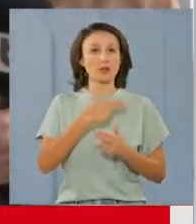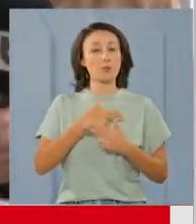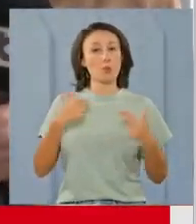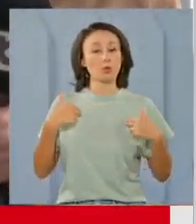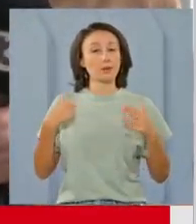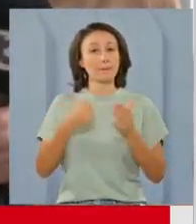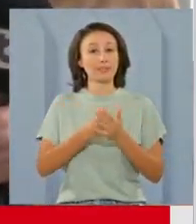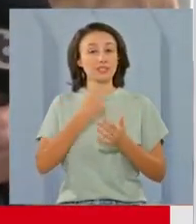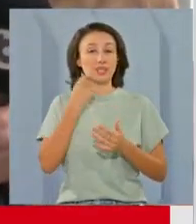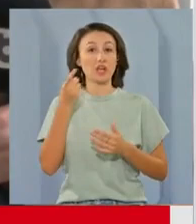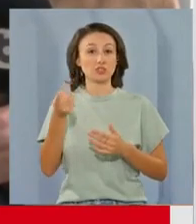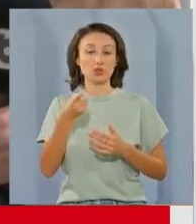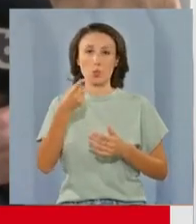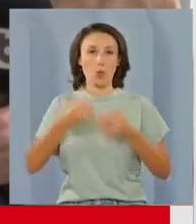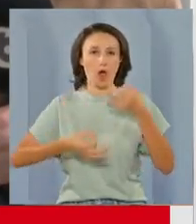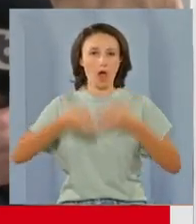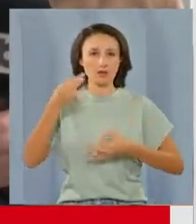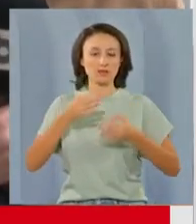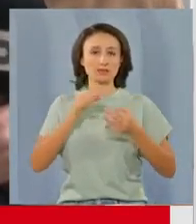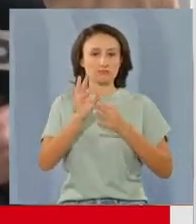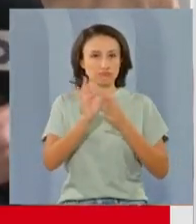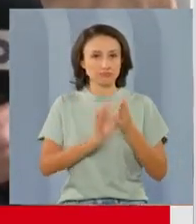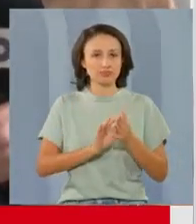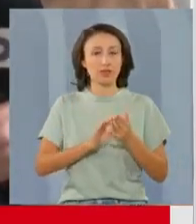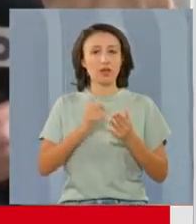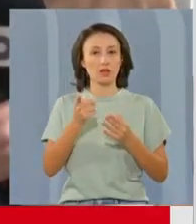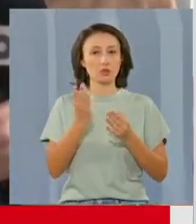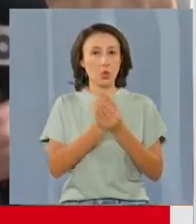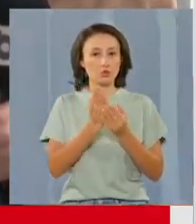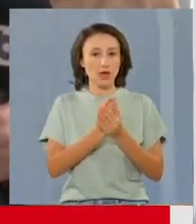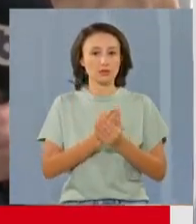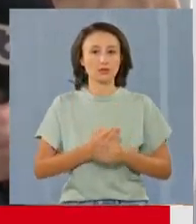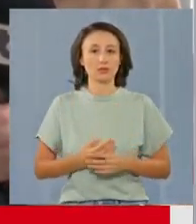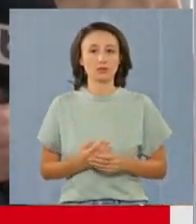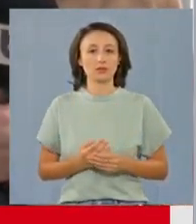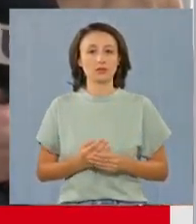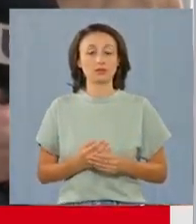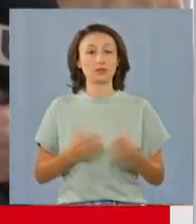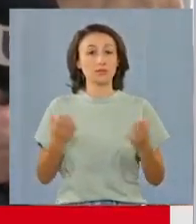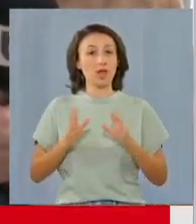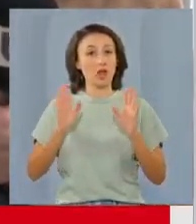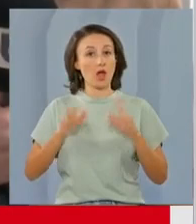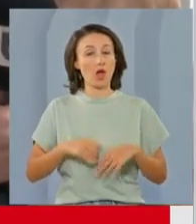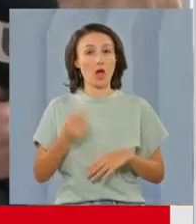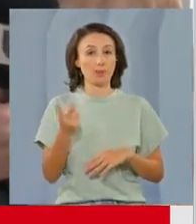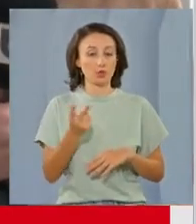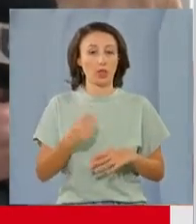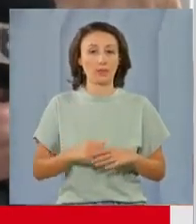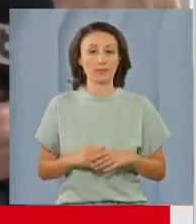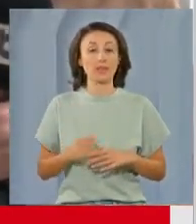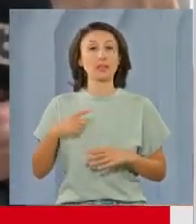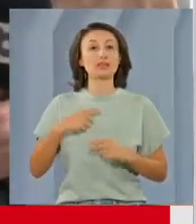procurorilor până când acesta nu analizează în detaliu acel dosar pe care îl au cei doi.